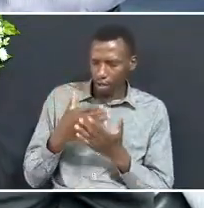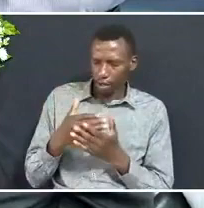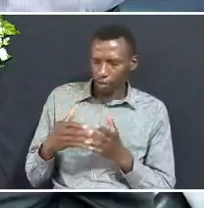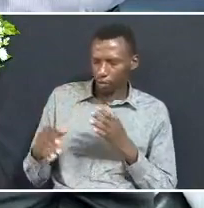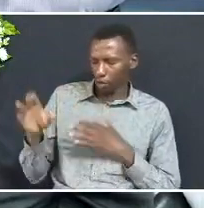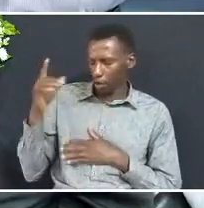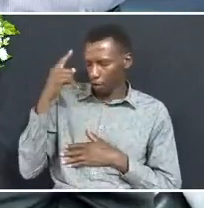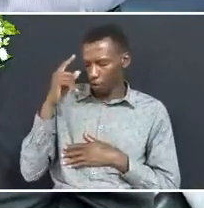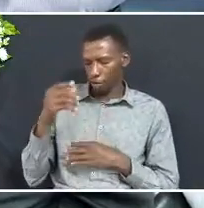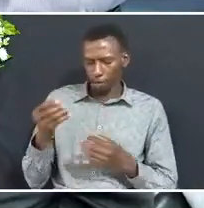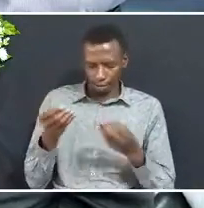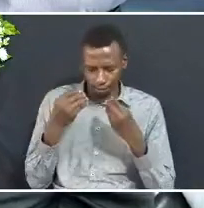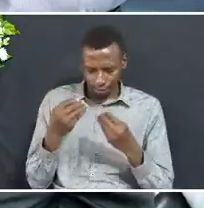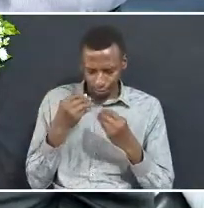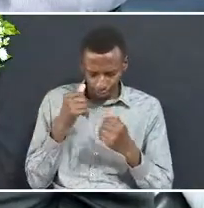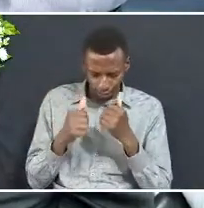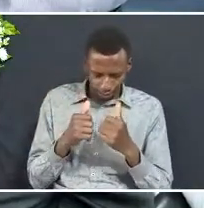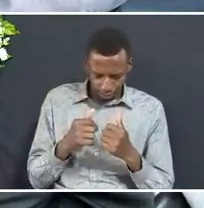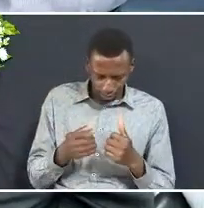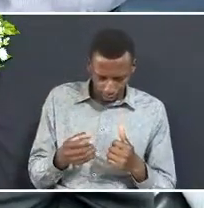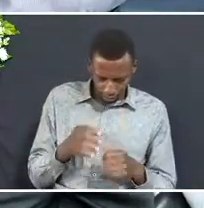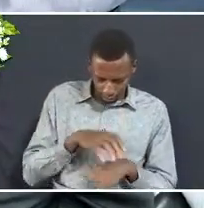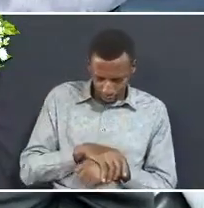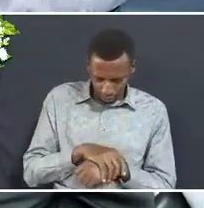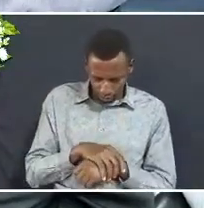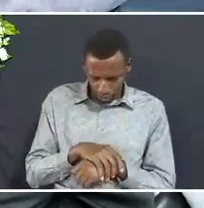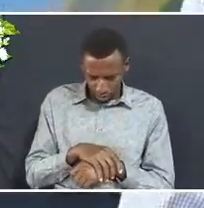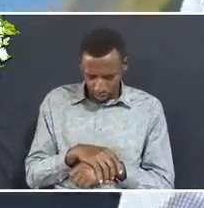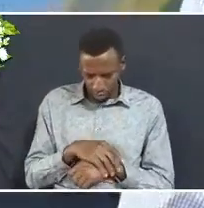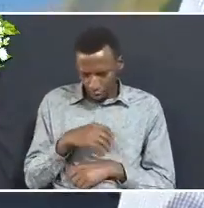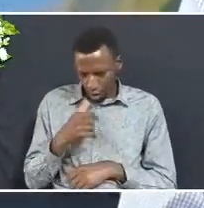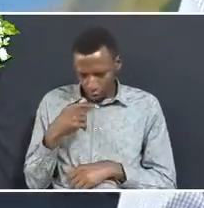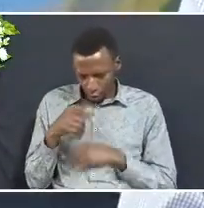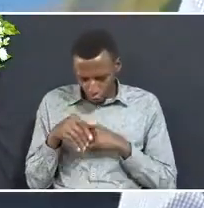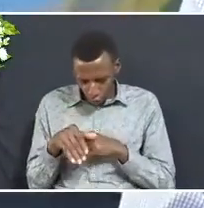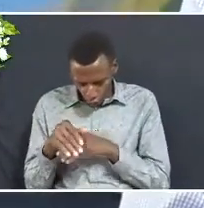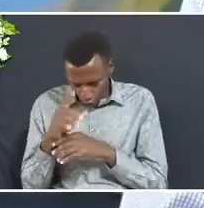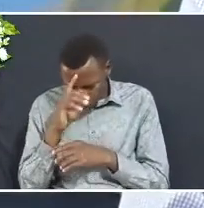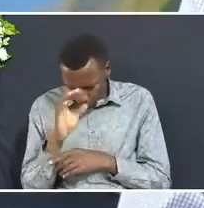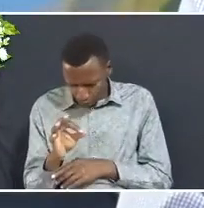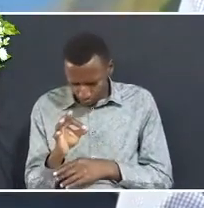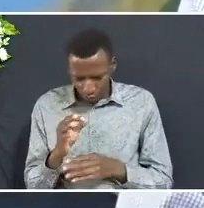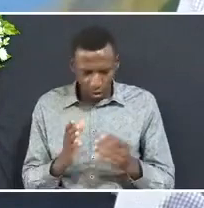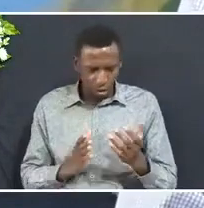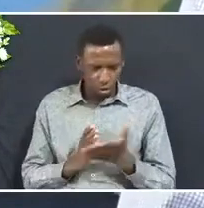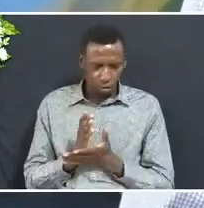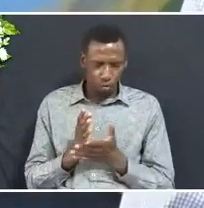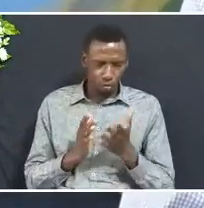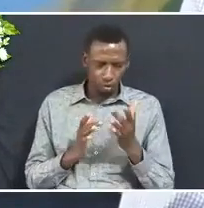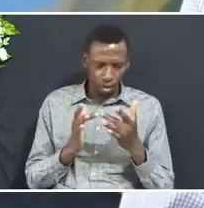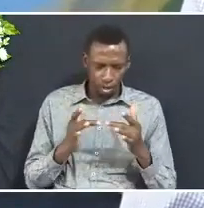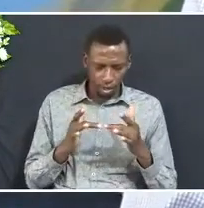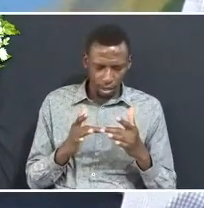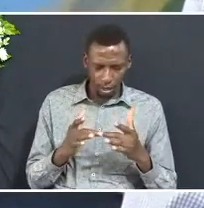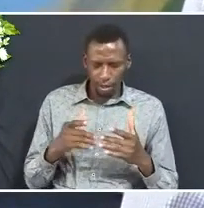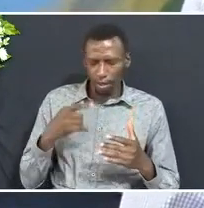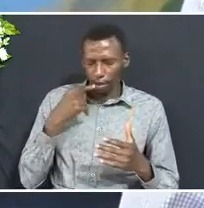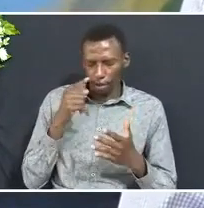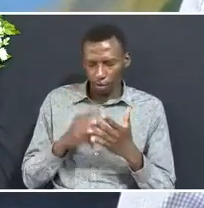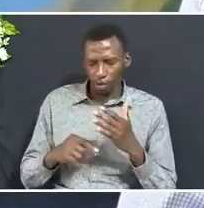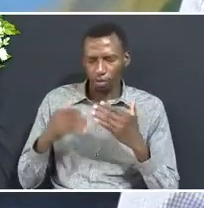ambayo tuliweza kupata, kwa wale ambao waliweza kuyafuatilia katika mtandao. Mwenyezi Mungu tunasema ni